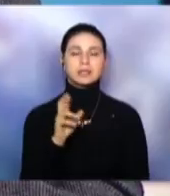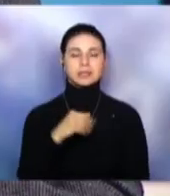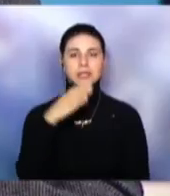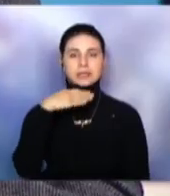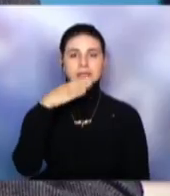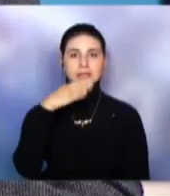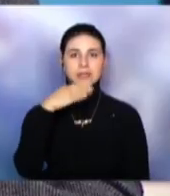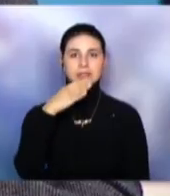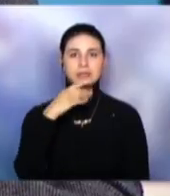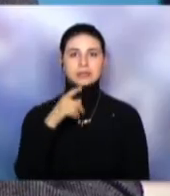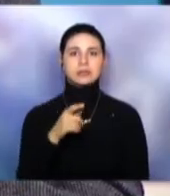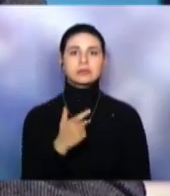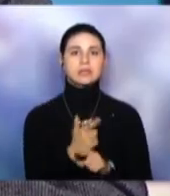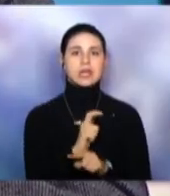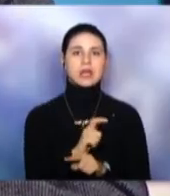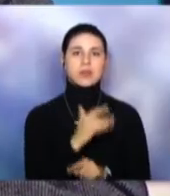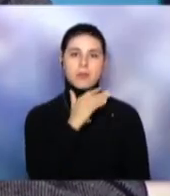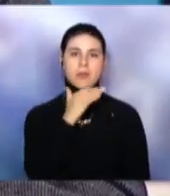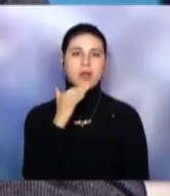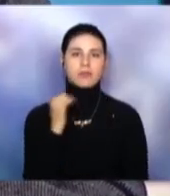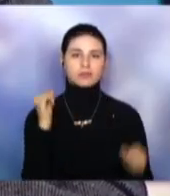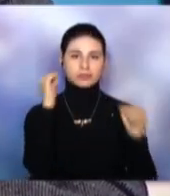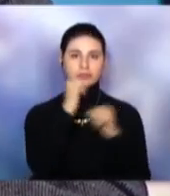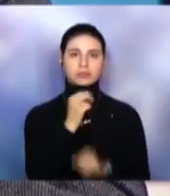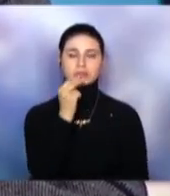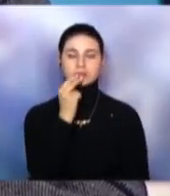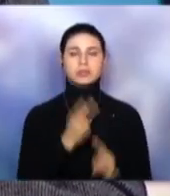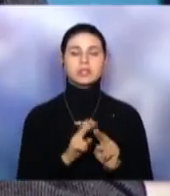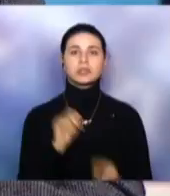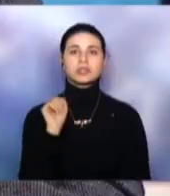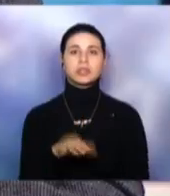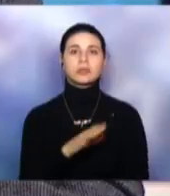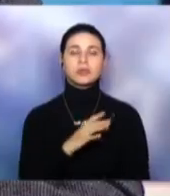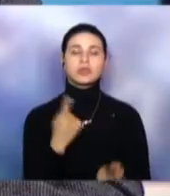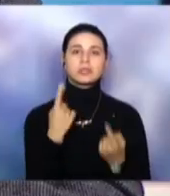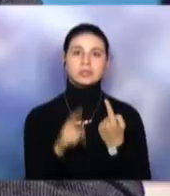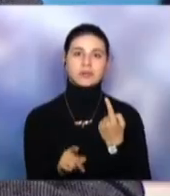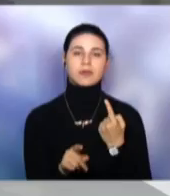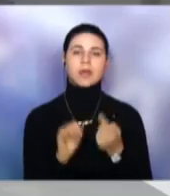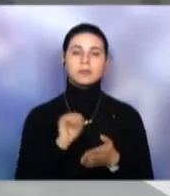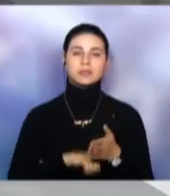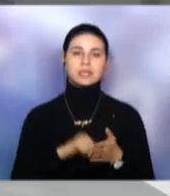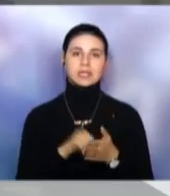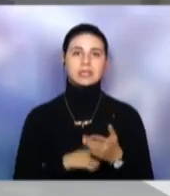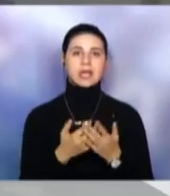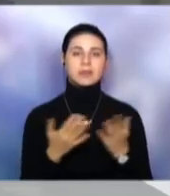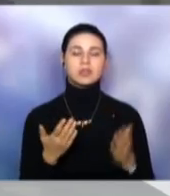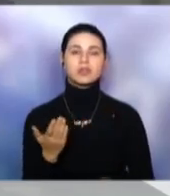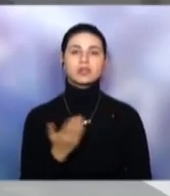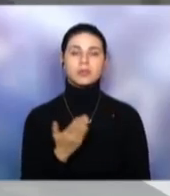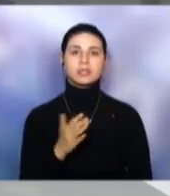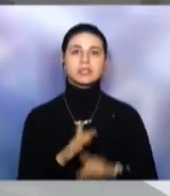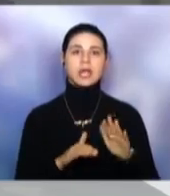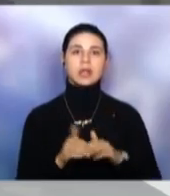წყლის შეუზღუდველობა თვითონ პაციენტის მიერ, ეს შეიძლება იყოს სხვა მიზეზები, რომელიც